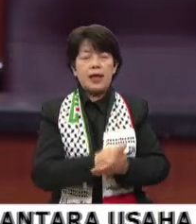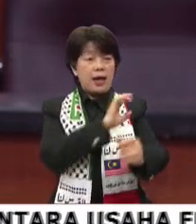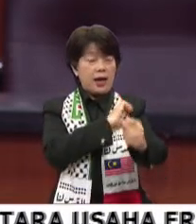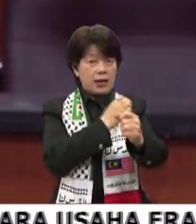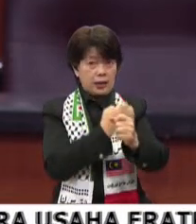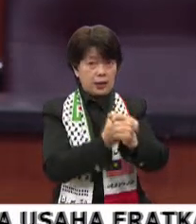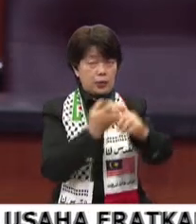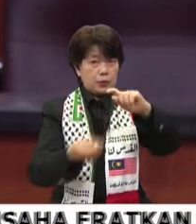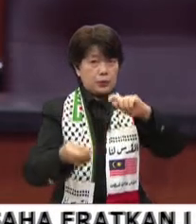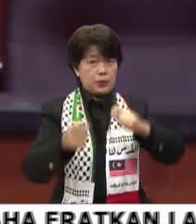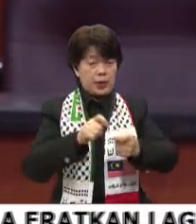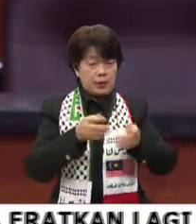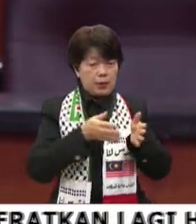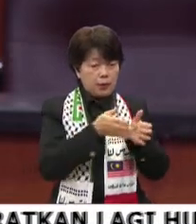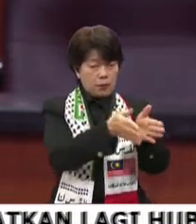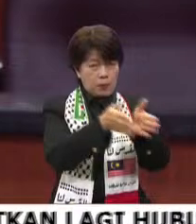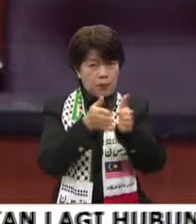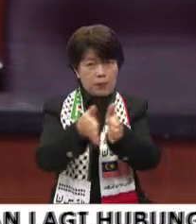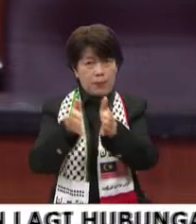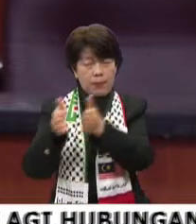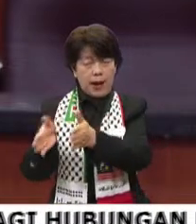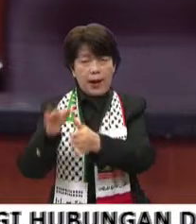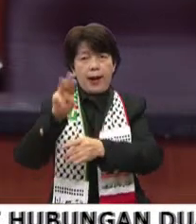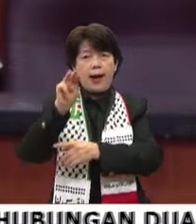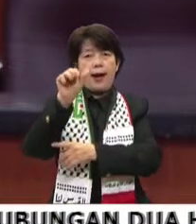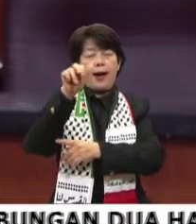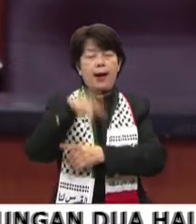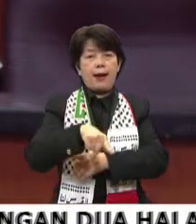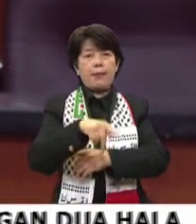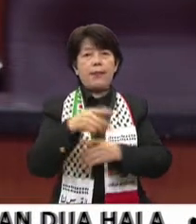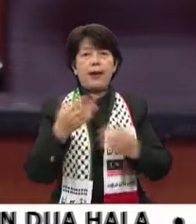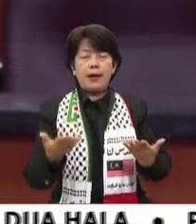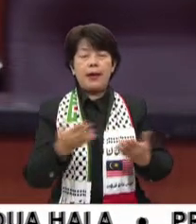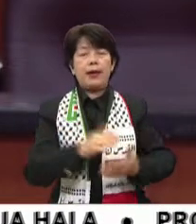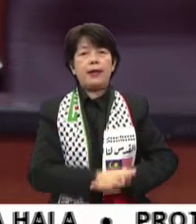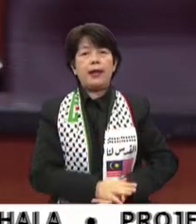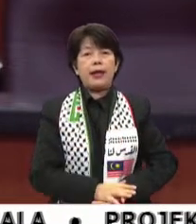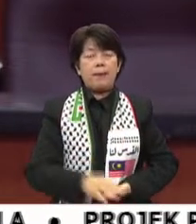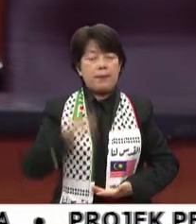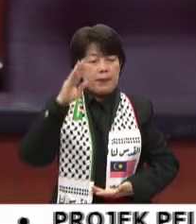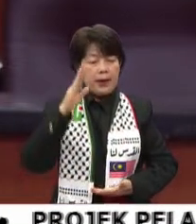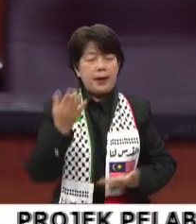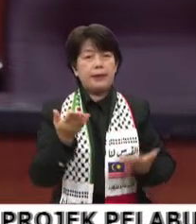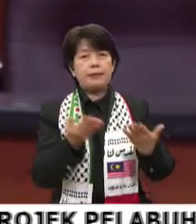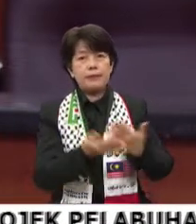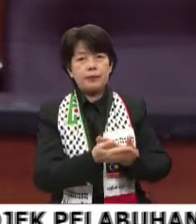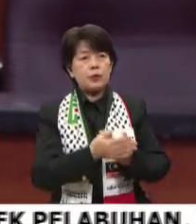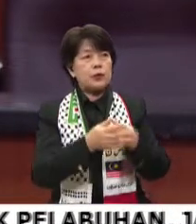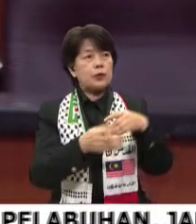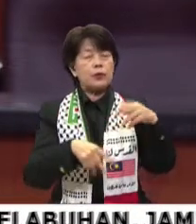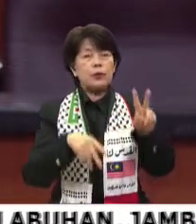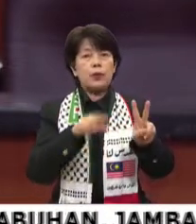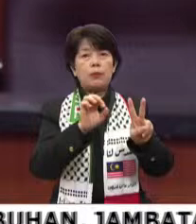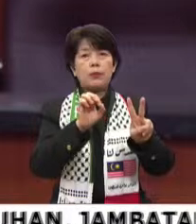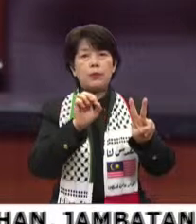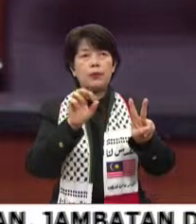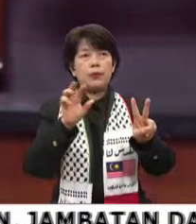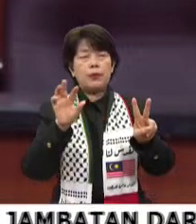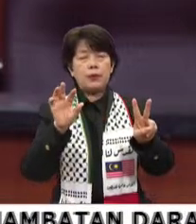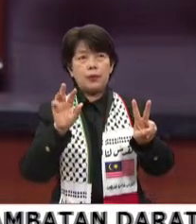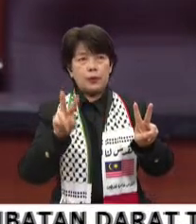Transition road map na telah diluncurkan oleh yang amat berhormat perdana menteri pada 29